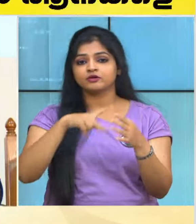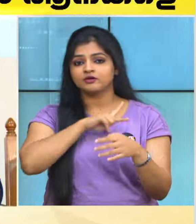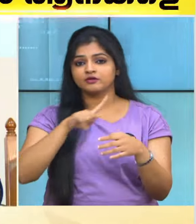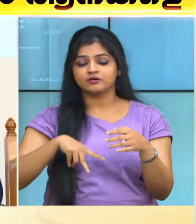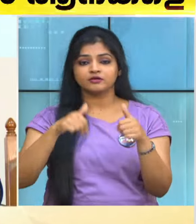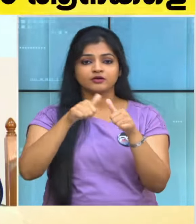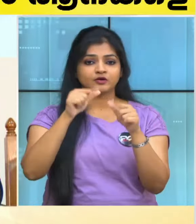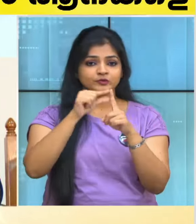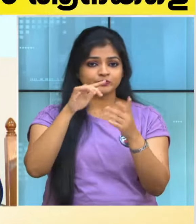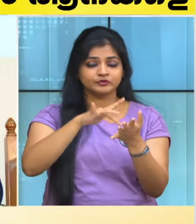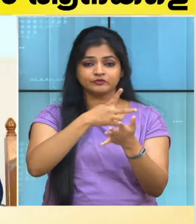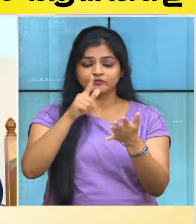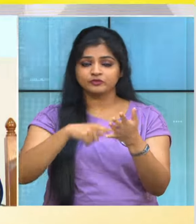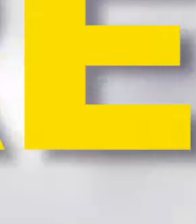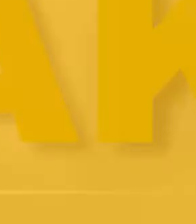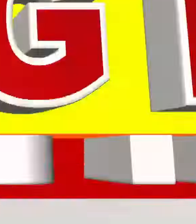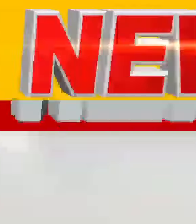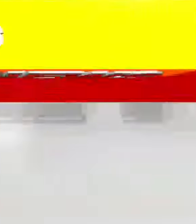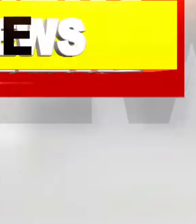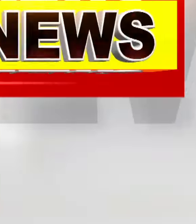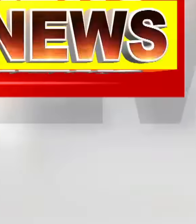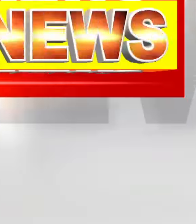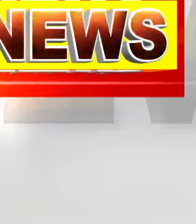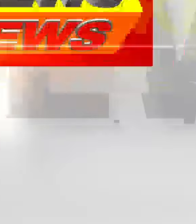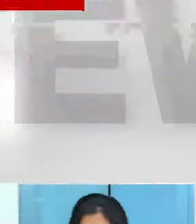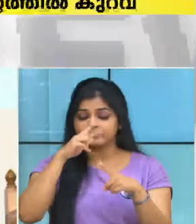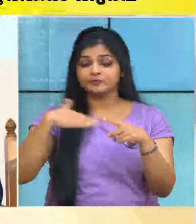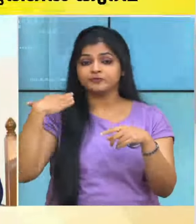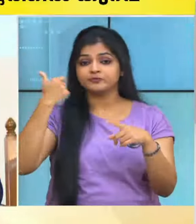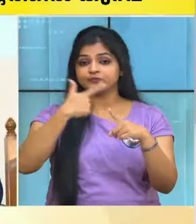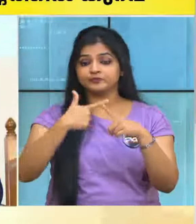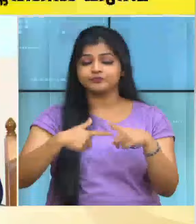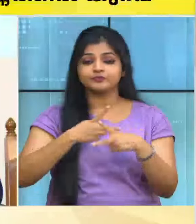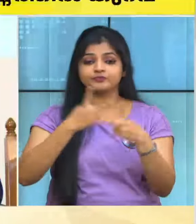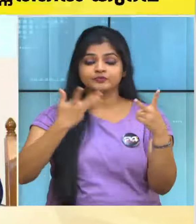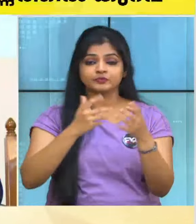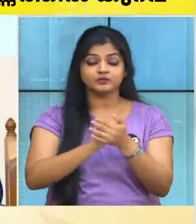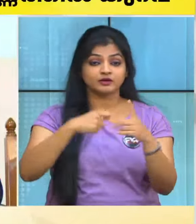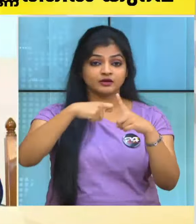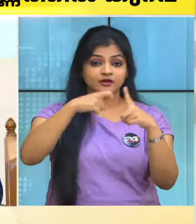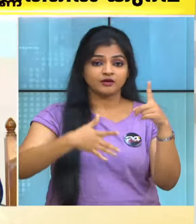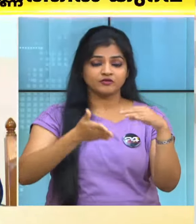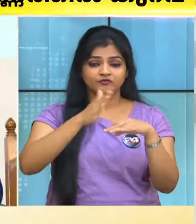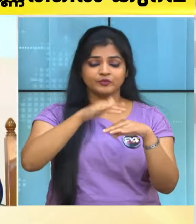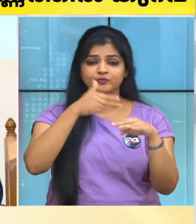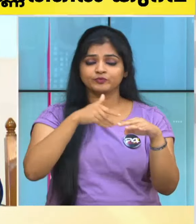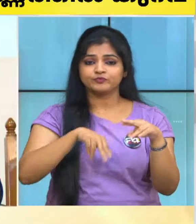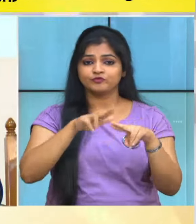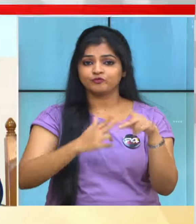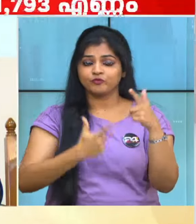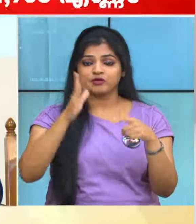നടന്നത് അതിലാണ് ഇത്തരത്തിൽ ഒരു കണക്ക് ഇപ്പോൾ നിലവിൽ മന്ത്രി പുറത്തു വിട്ടിരിക്കുന്നത് ഈ കേരളത്തിലെ വനങ്ങളിലെ കാട്ടാനകളുടെ എണ്ണം